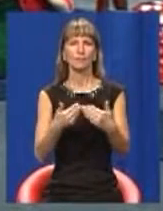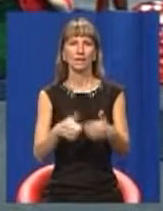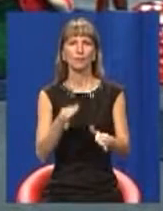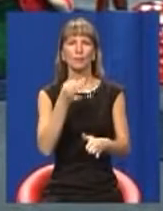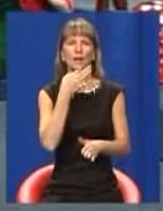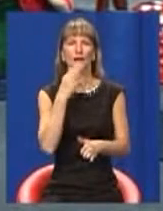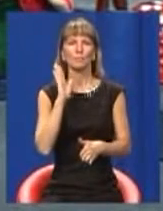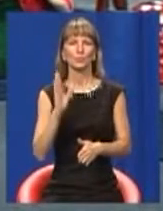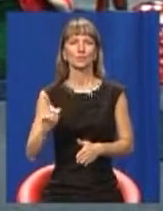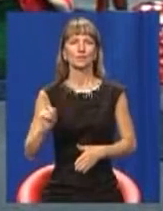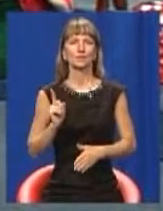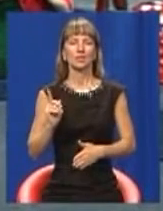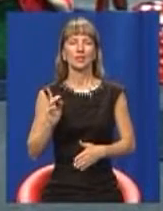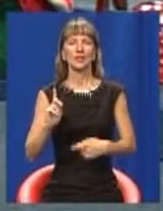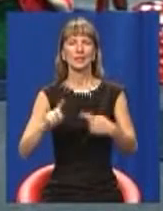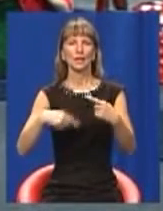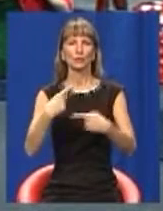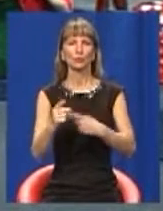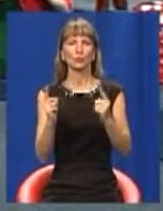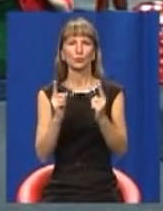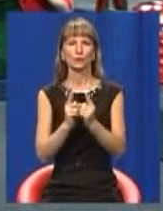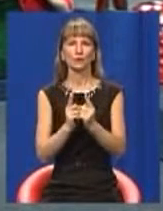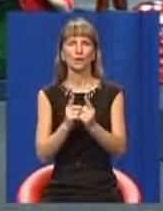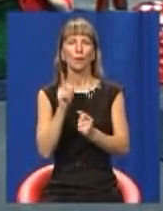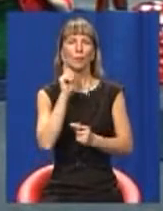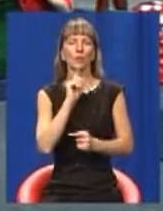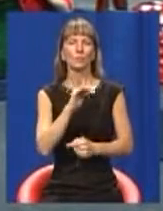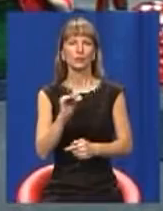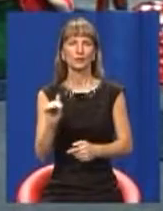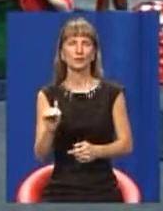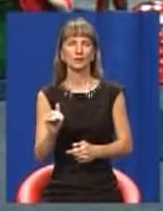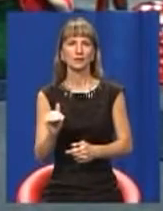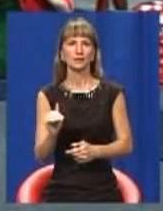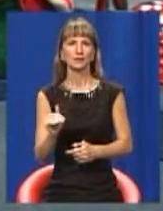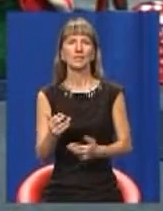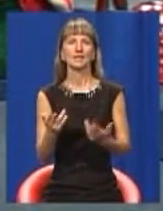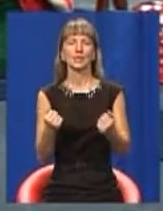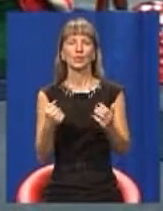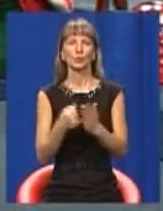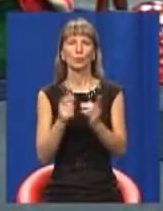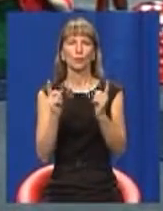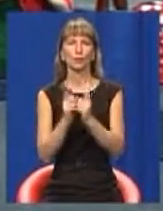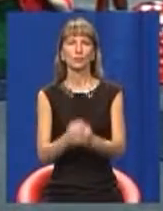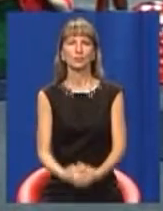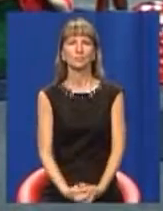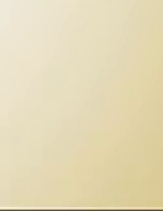ви будете з нетерпінням чекати нашої наступної зустрічі. Ну, а поки що прощаємося. Так, до побачення.